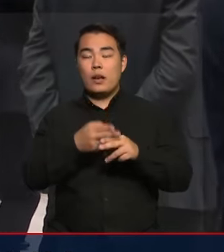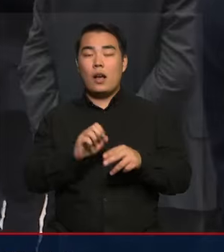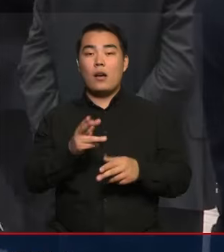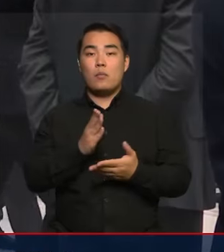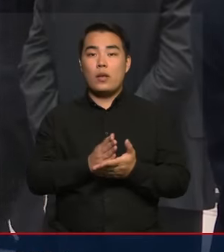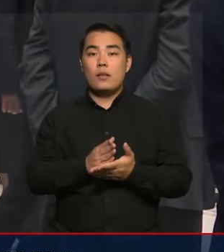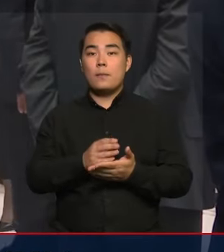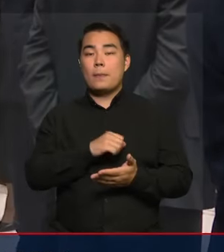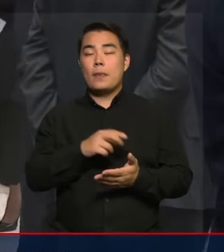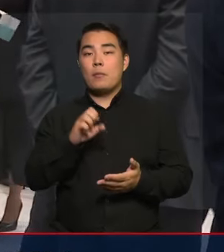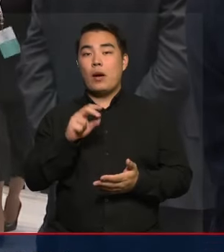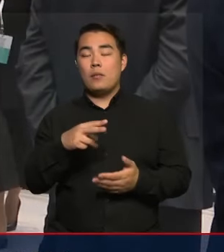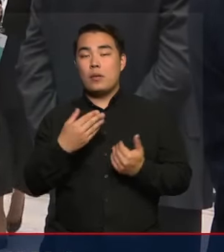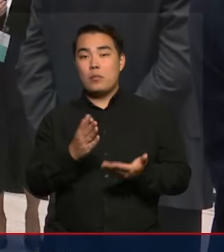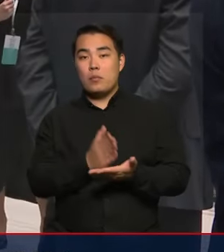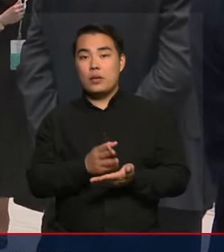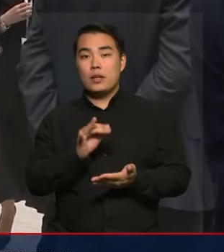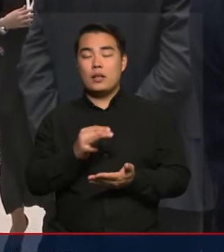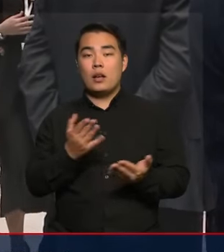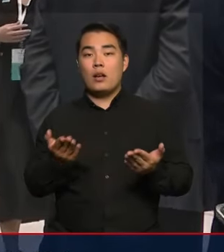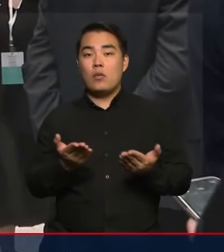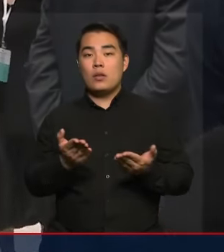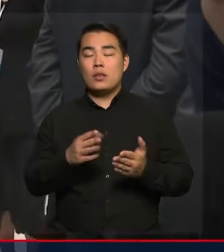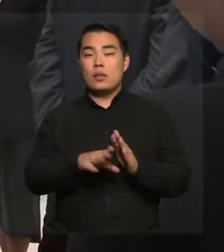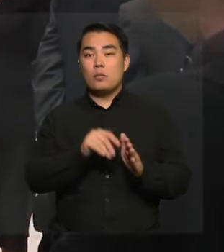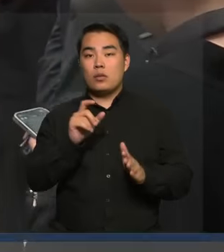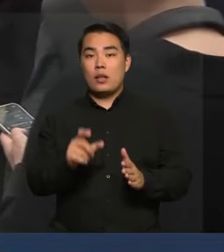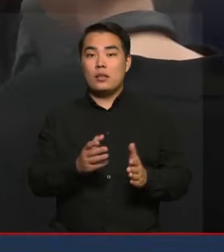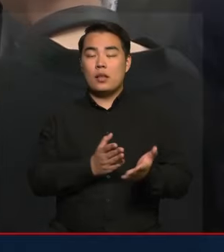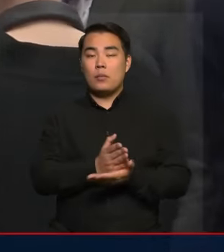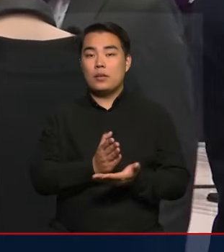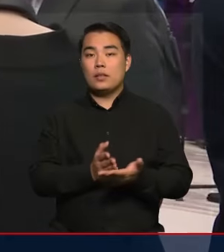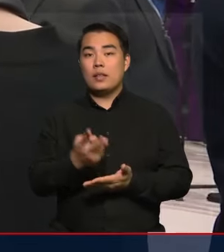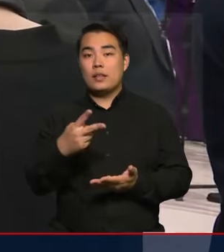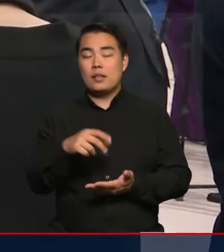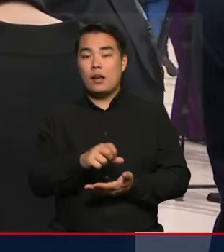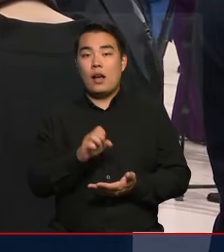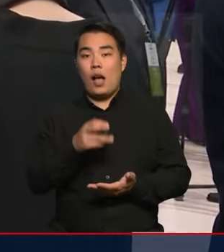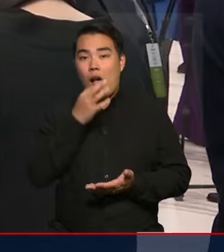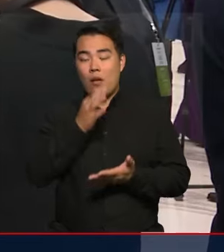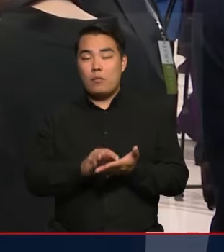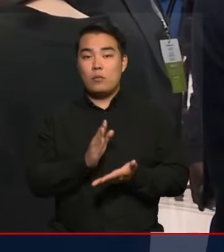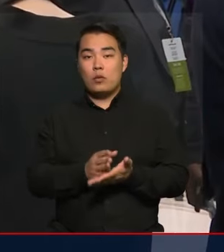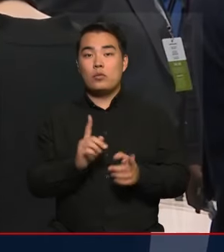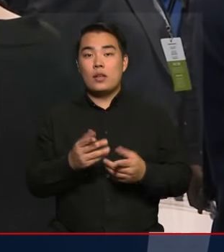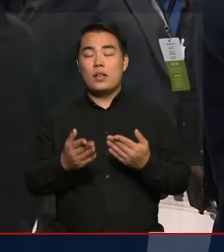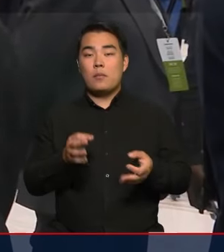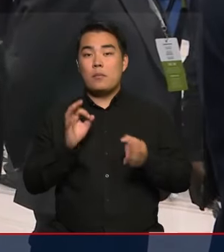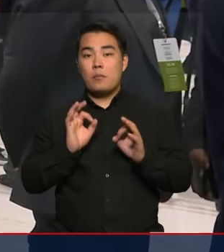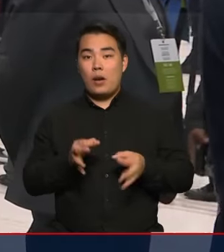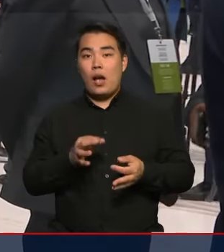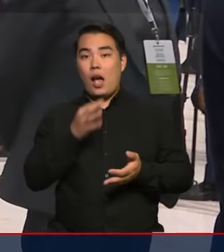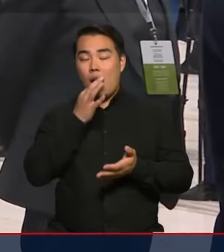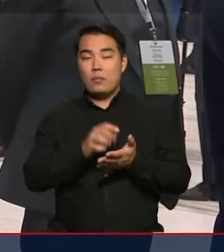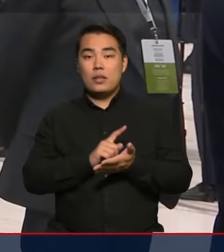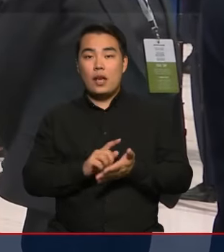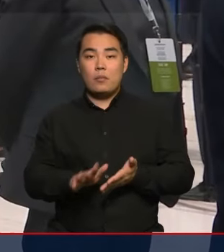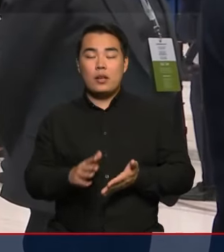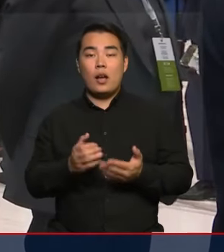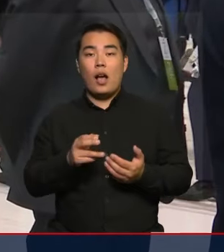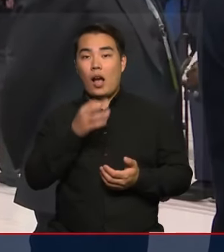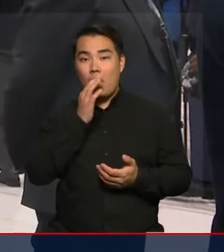қалай есеп беруге міндетті. Біздің депутаттық сауалдарымызға екі аптаның уақытында жауап береді, бірақ оған дұрыс жауап беруге олар міндетті емес. Қалай